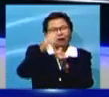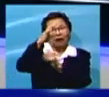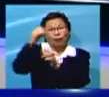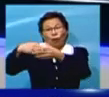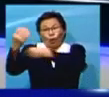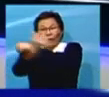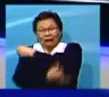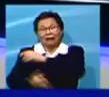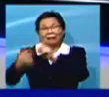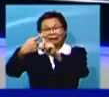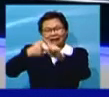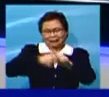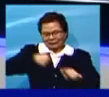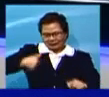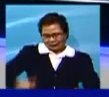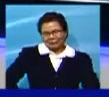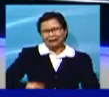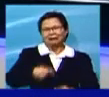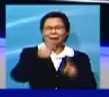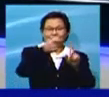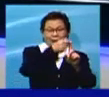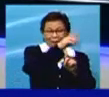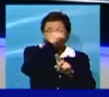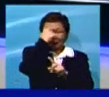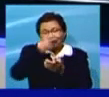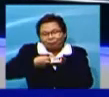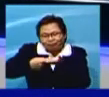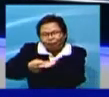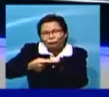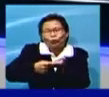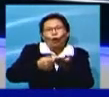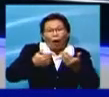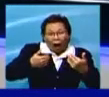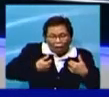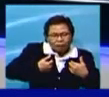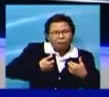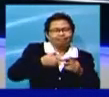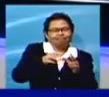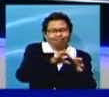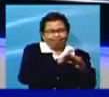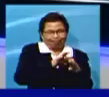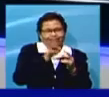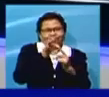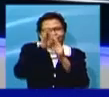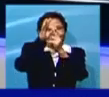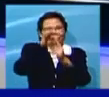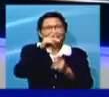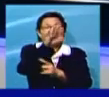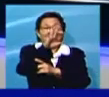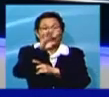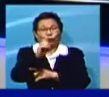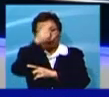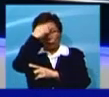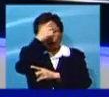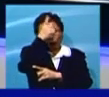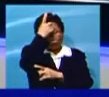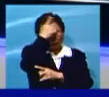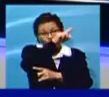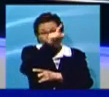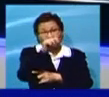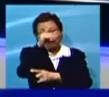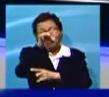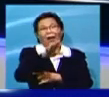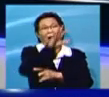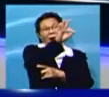dari China, Pakistan dan India bagi mewujudkan kerjasama strategik. Ketua Pegawai Eksekutifnya Datuk Zakaria Arshad berkata,